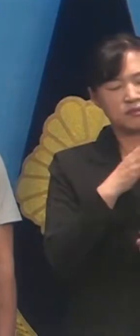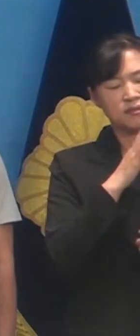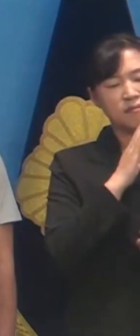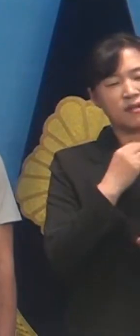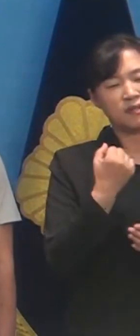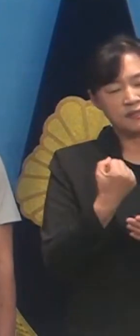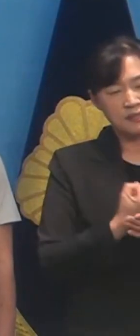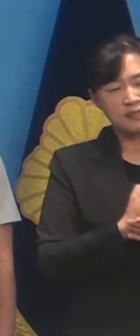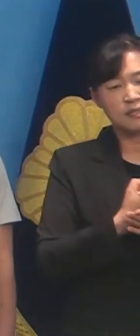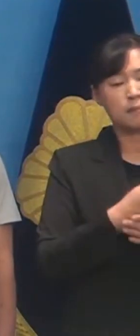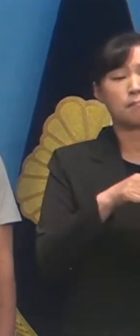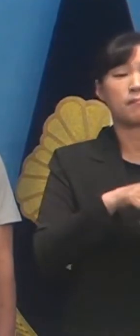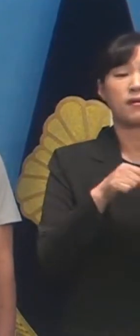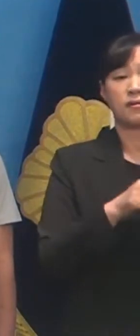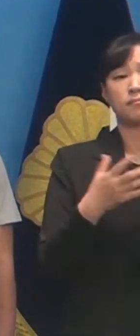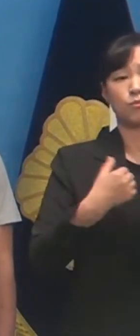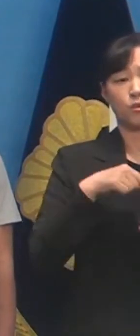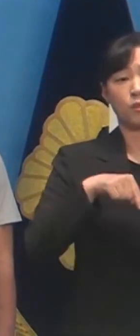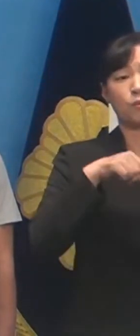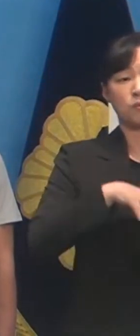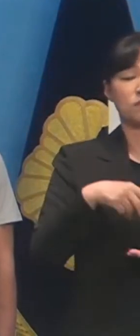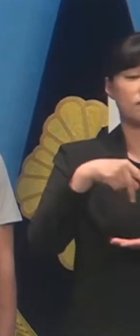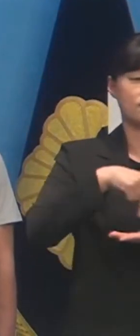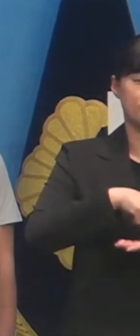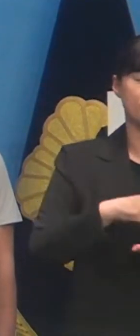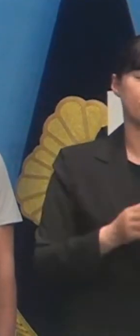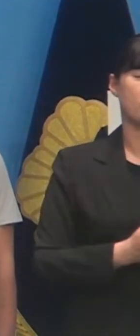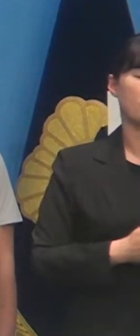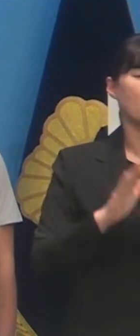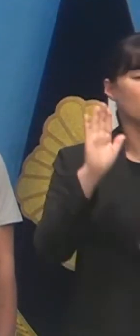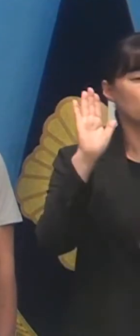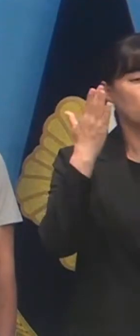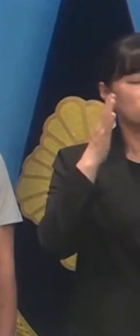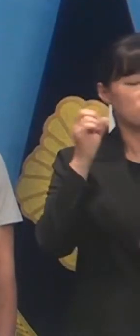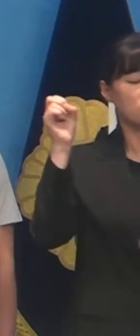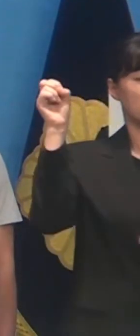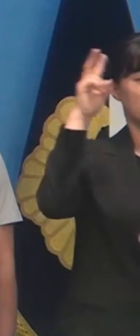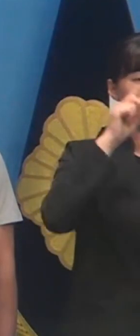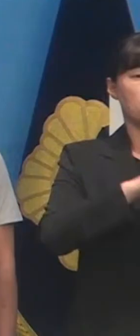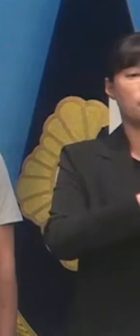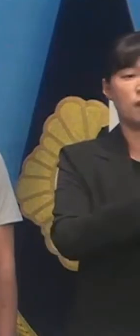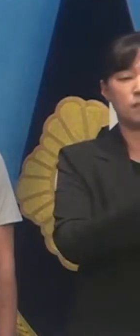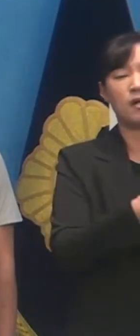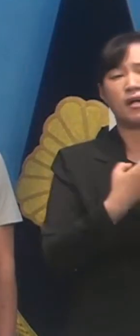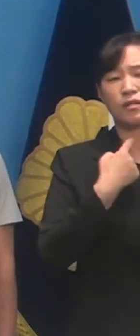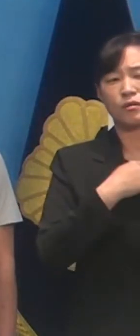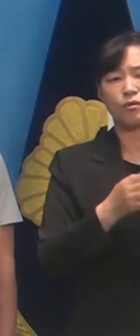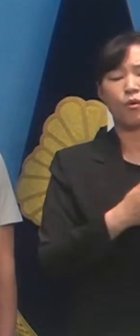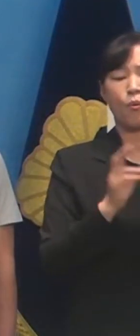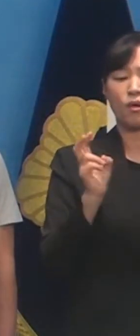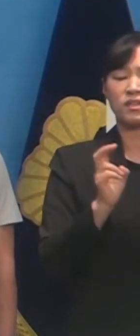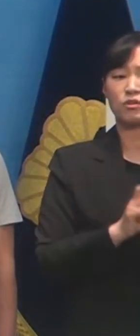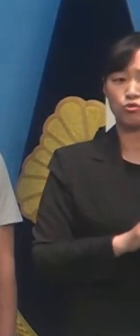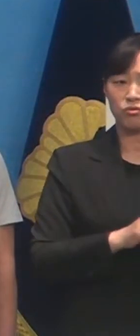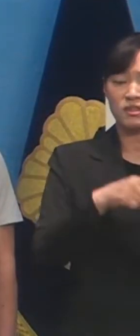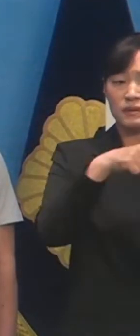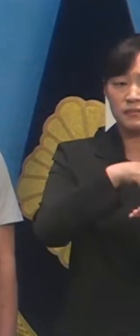참담한 심정으로 이 자리에 섰습니다. 최근에 기습적으로 발표된 회사의 두 가지